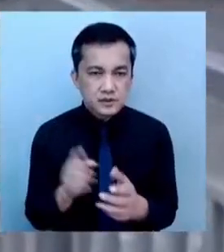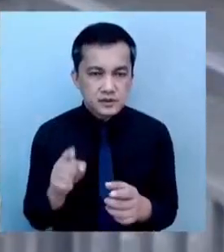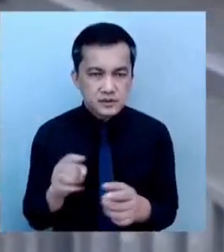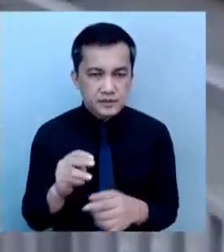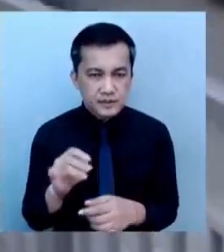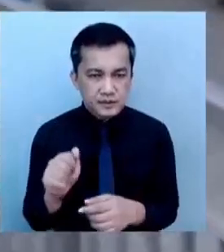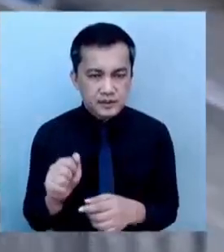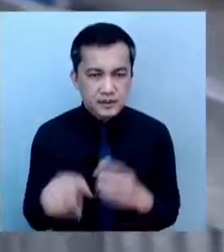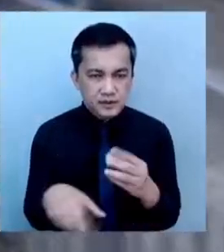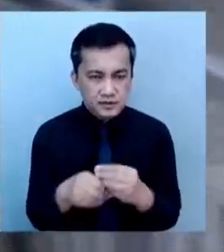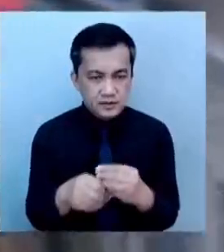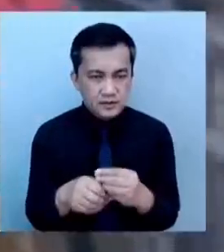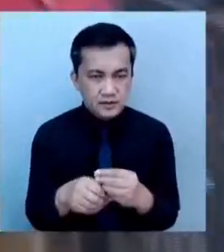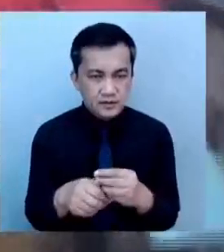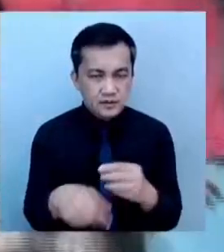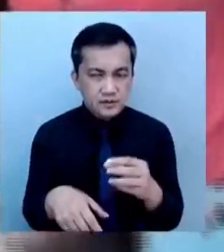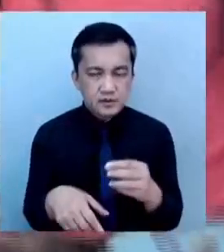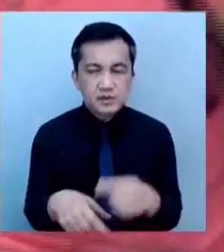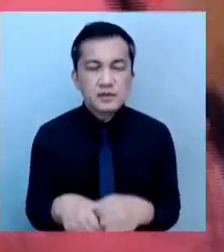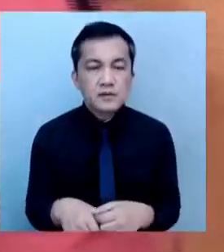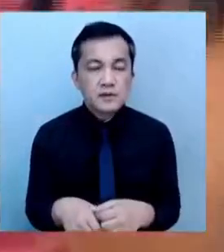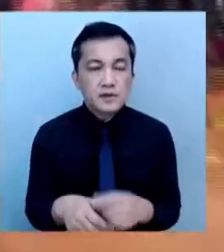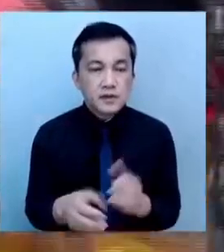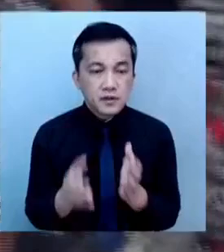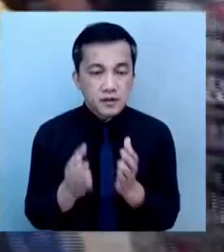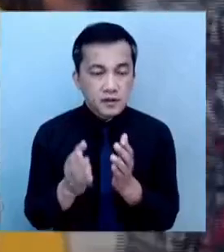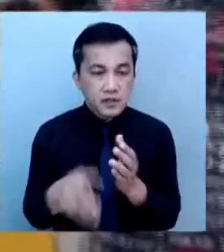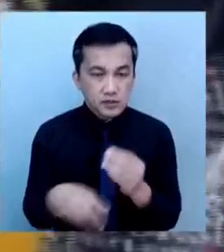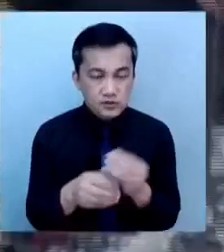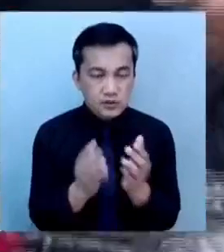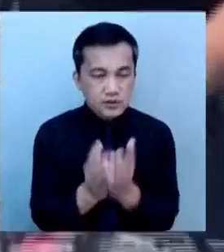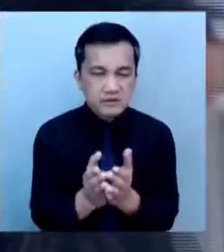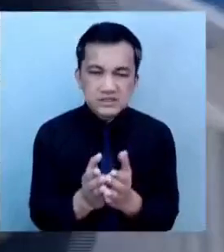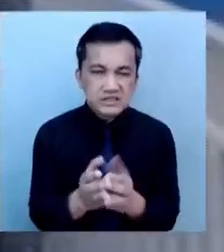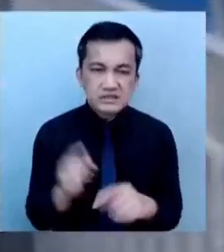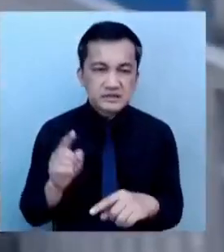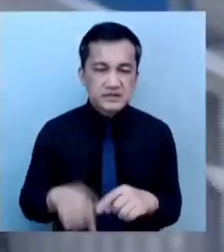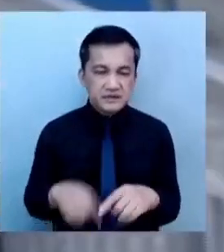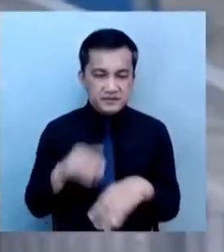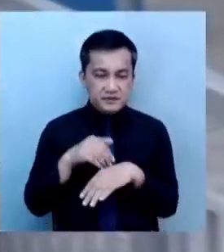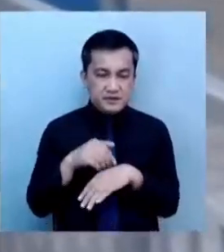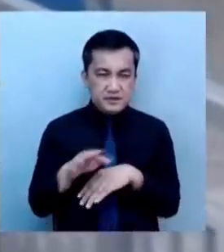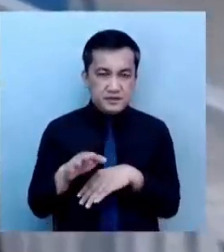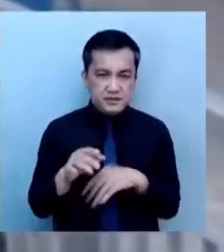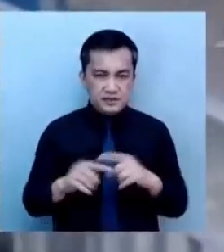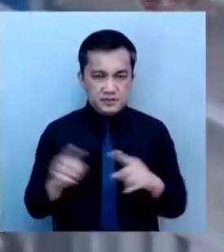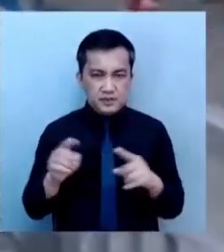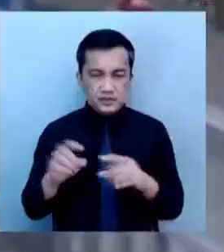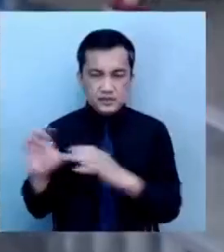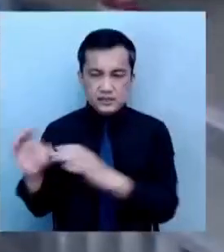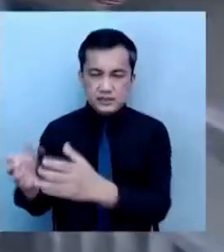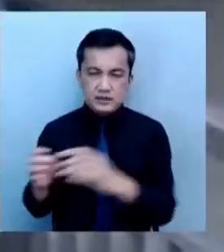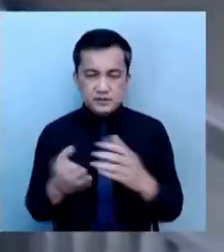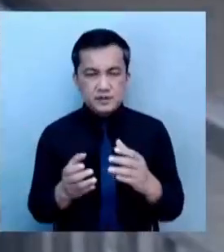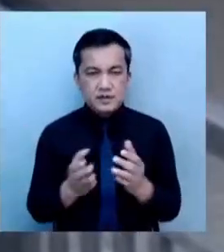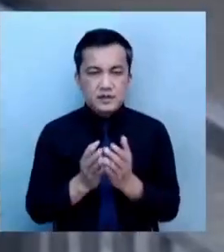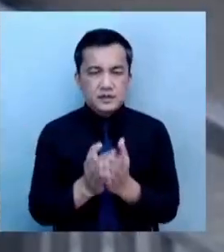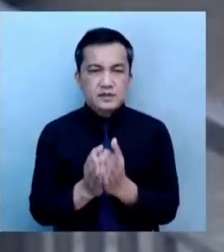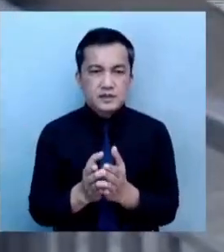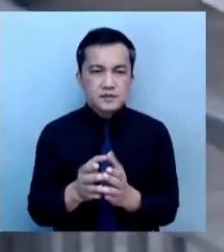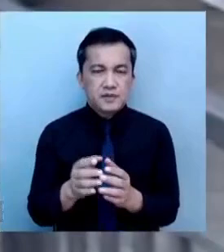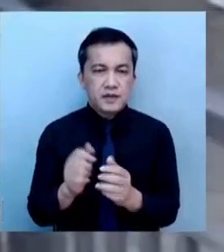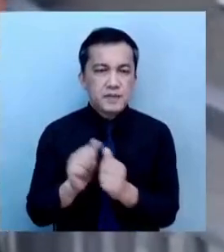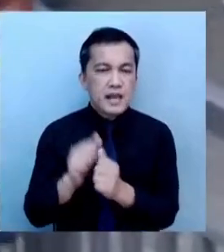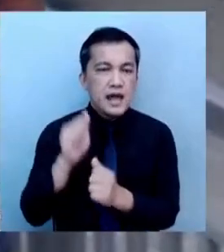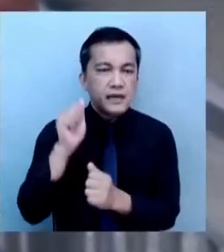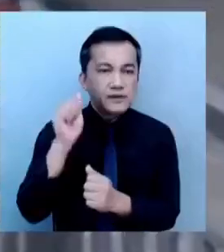mga karagdagang barko, pero hindi din makapagpadala dahil iba daw yung classification ng mga barko kapag malalayo yung mga